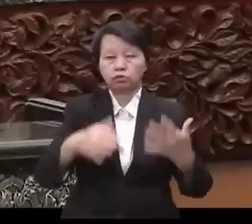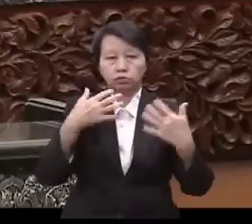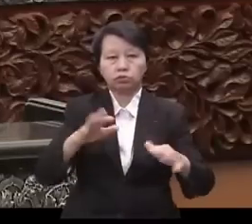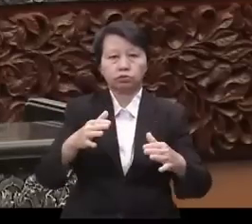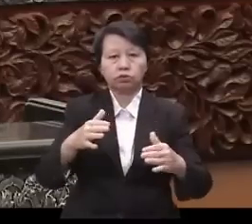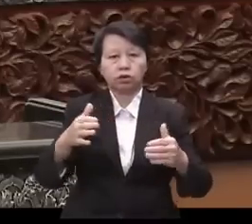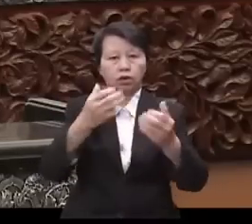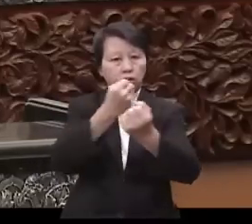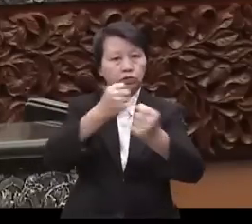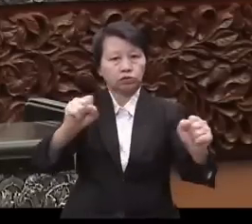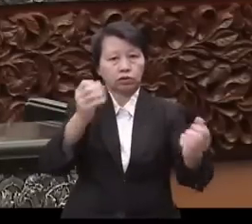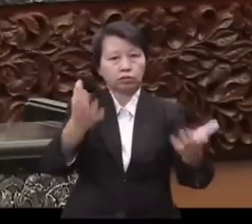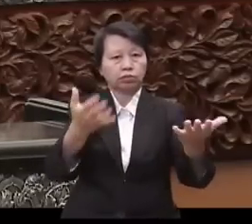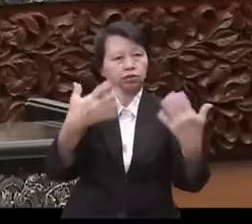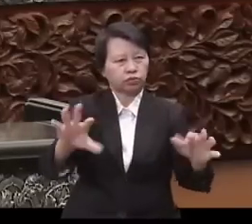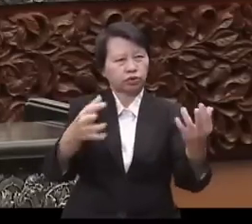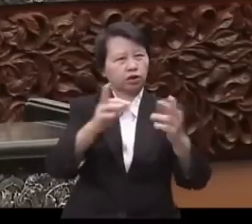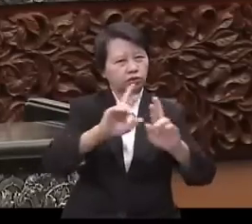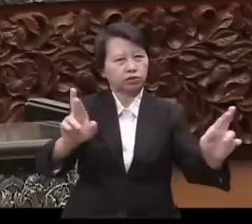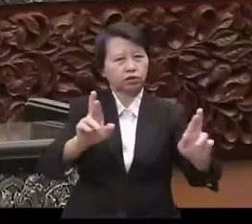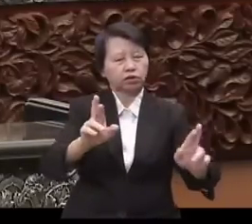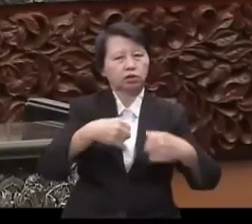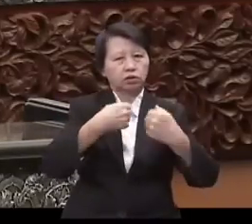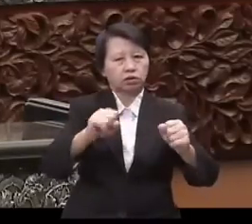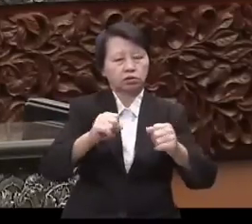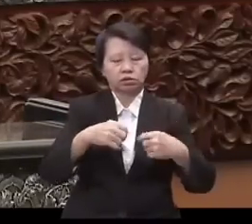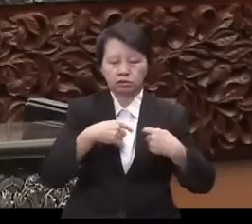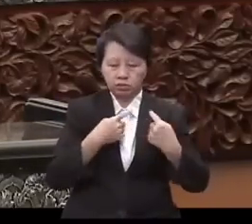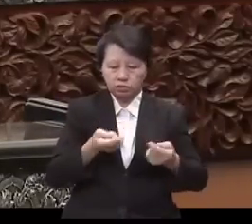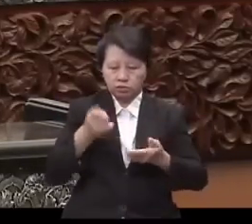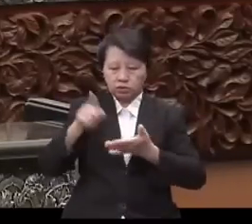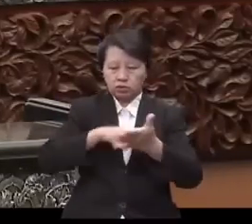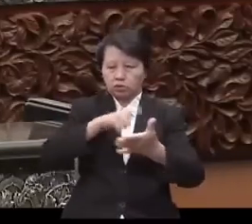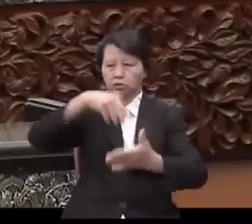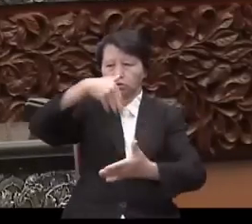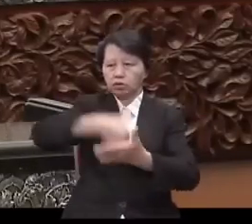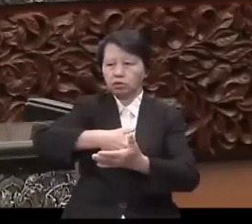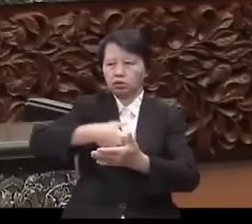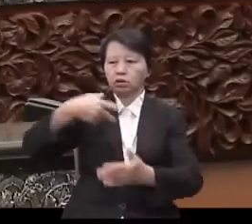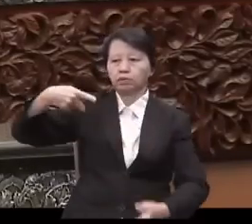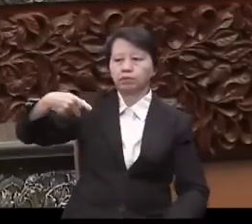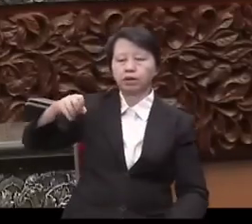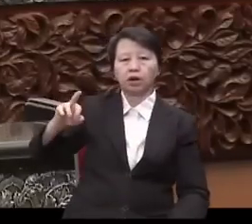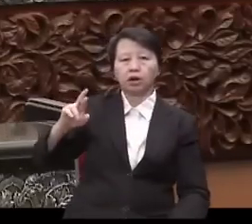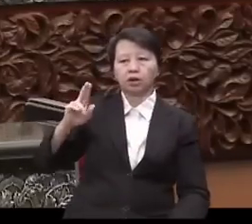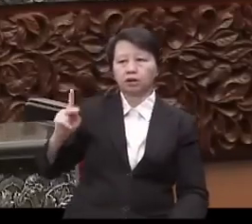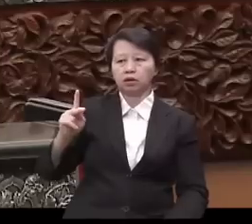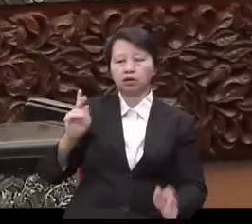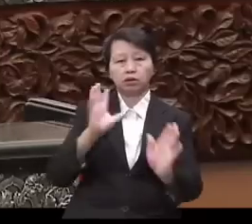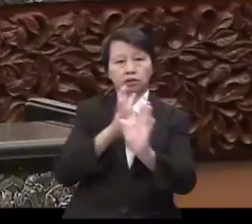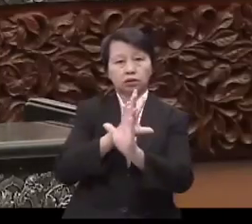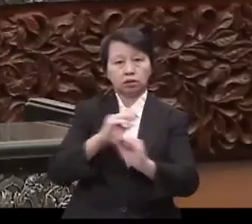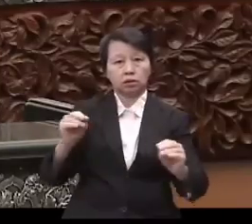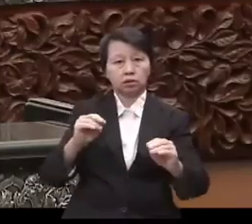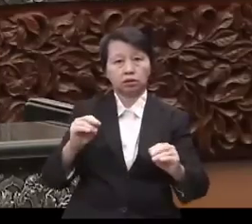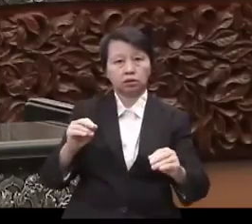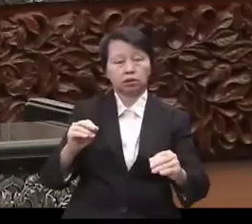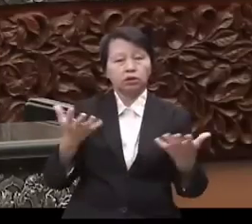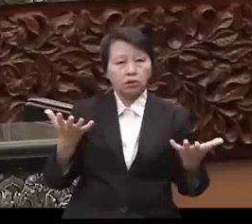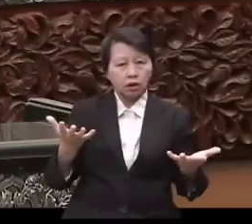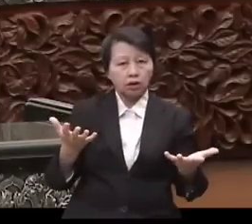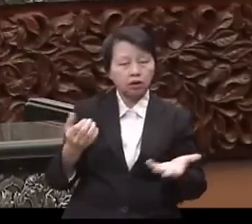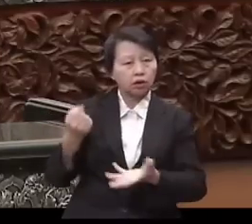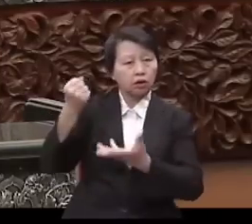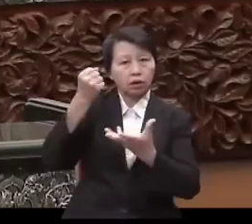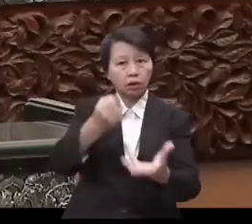hampir siap, saya ingat mungkin dah siap sebab sejak pilihan raya kecil di Sarawak hari itu. Jadi apakah